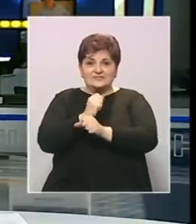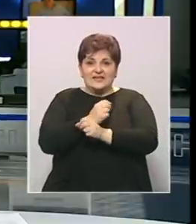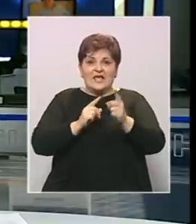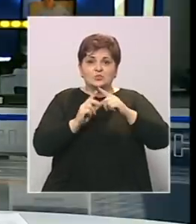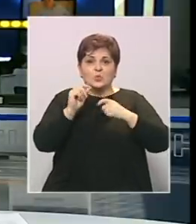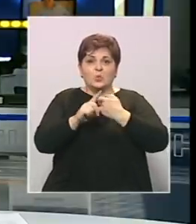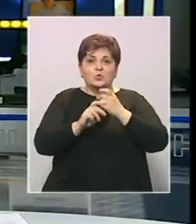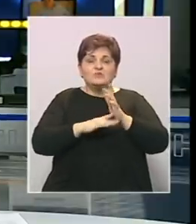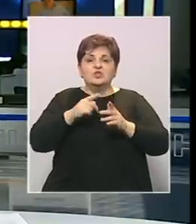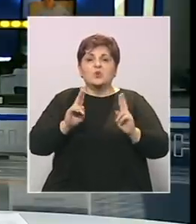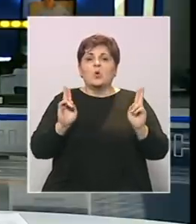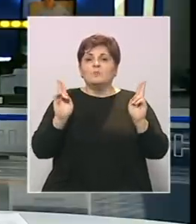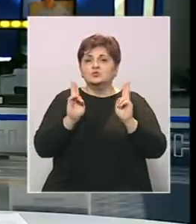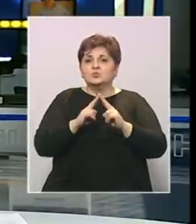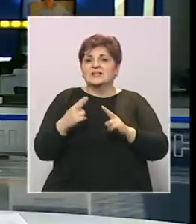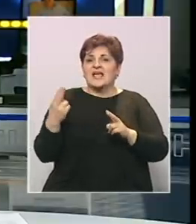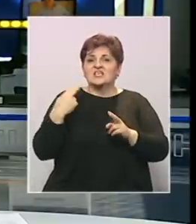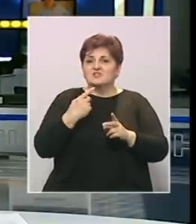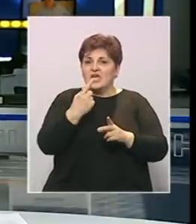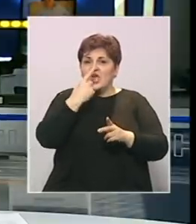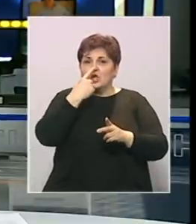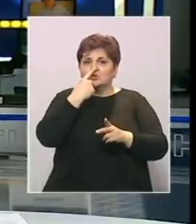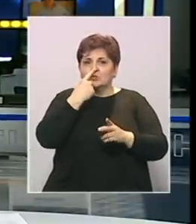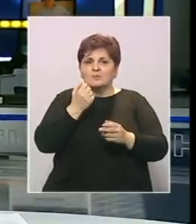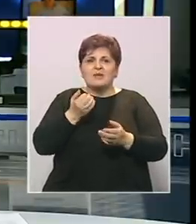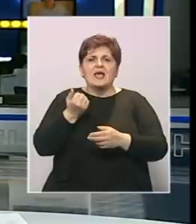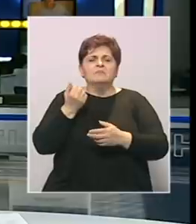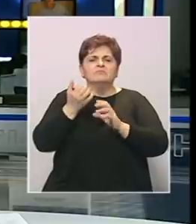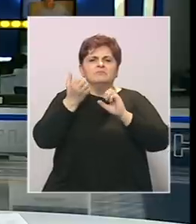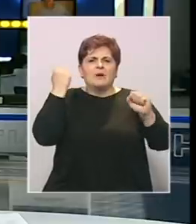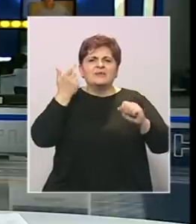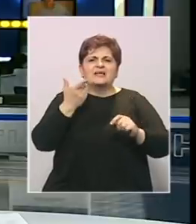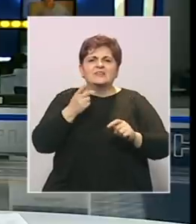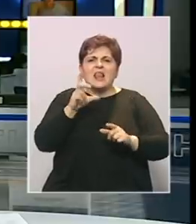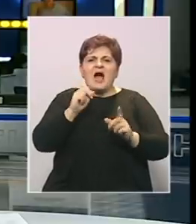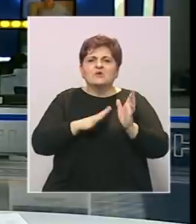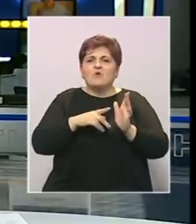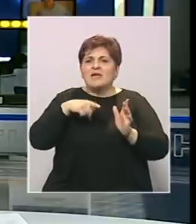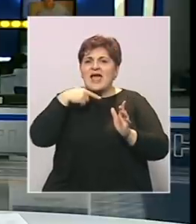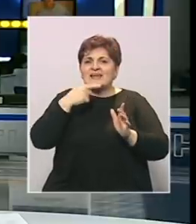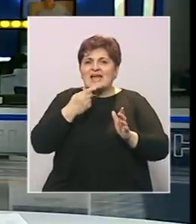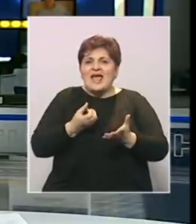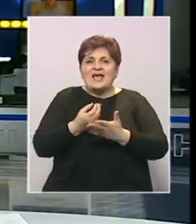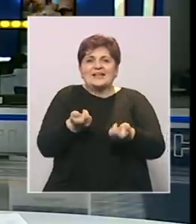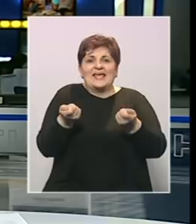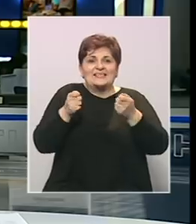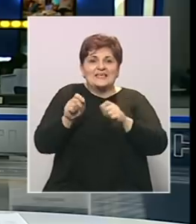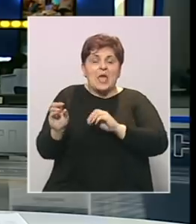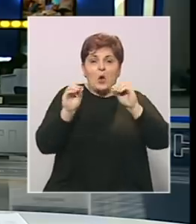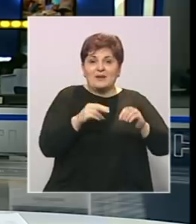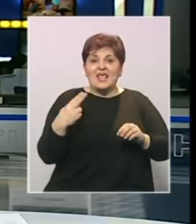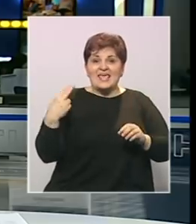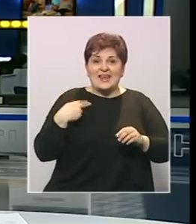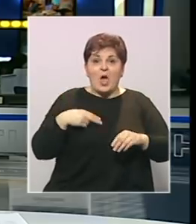i Hercegovine Bisera Turković tijekom susreta sa šefom ruske diplomacije Sergejom Lavrovom poručila je kako realizacija zaključaka o